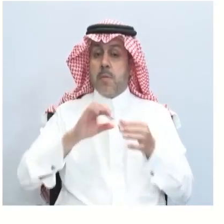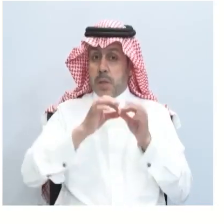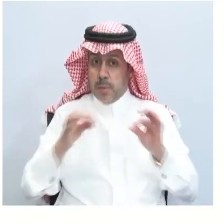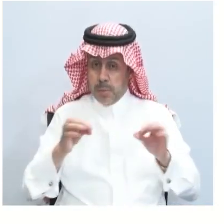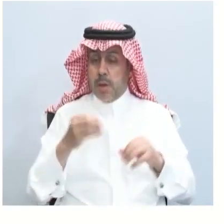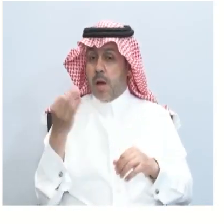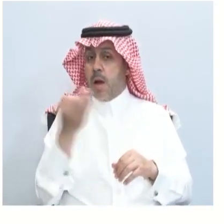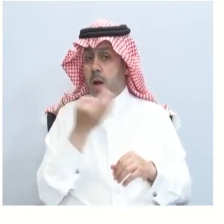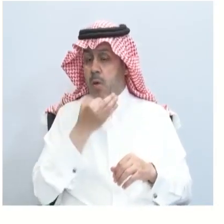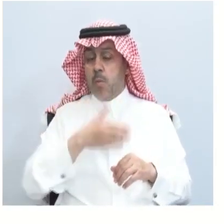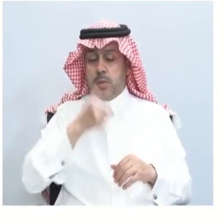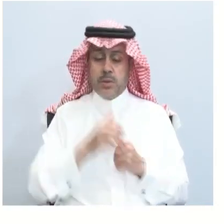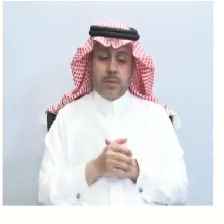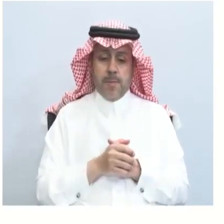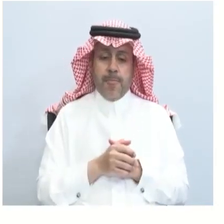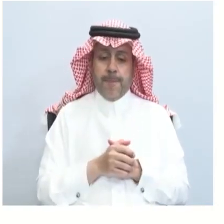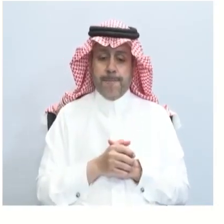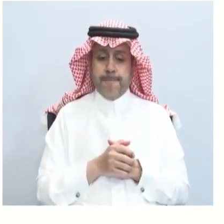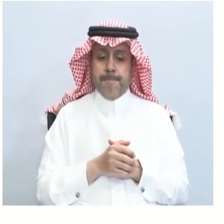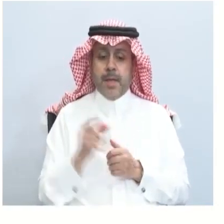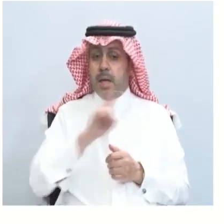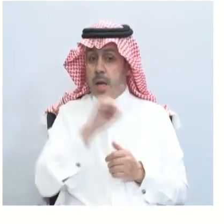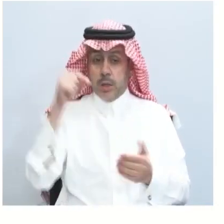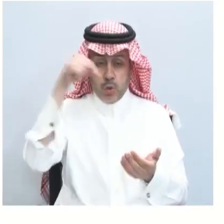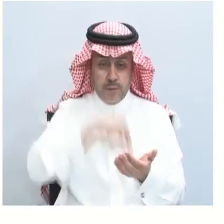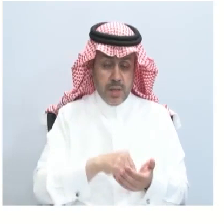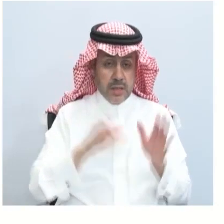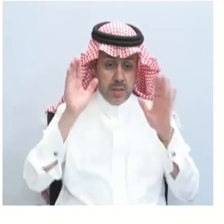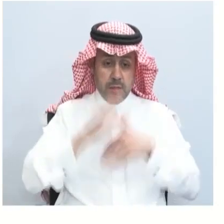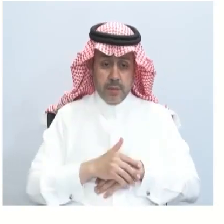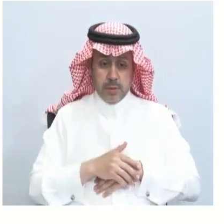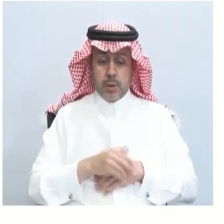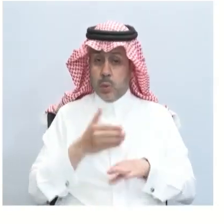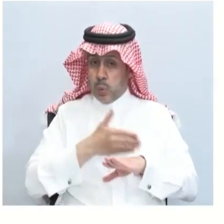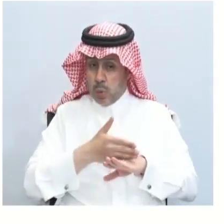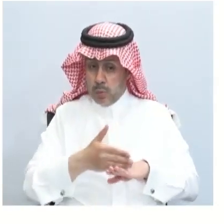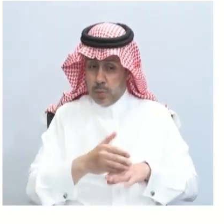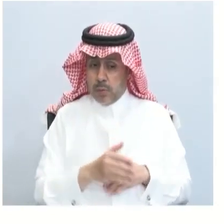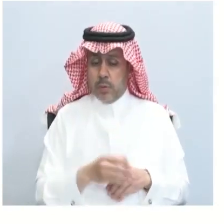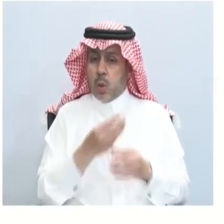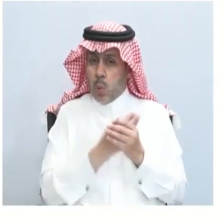والسلام اني لا ادخل في الصلاه وانا اريد اطالتها فاسمع بكاء الصبي